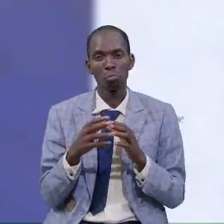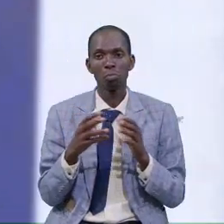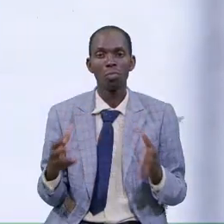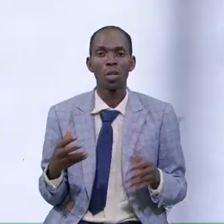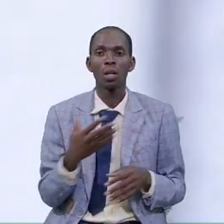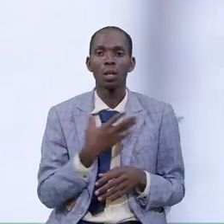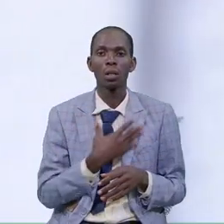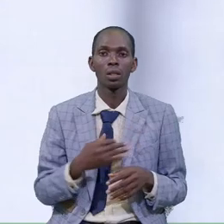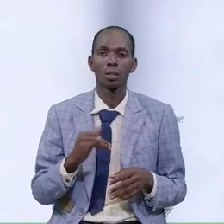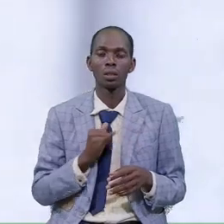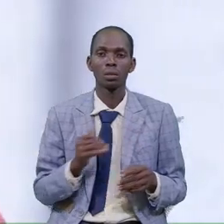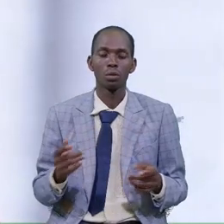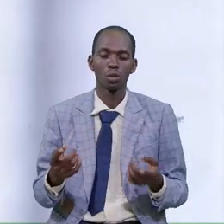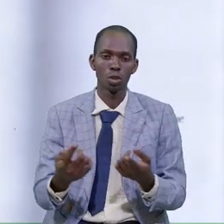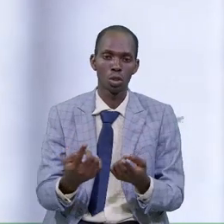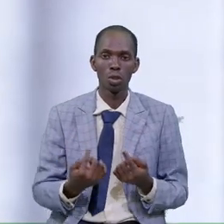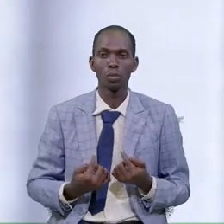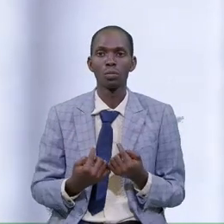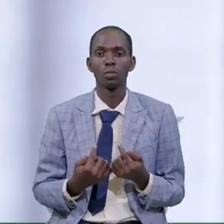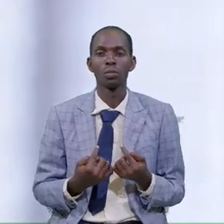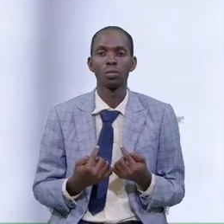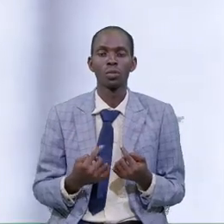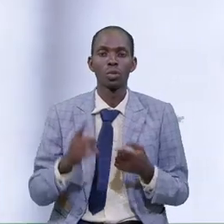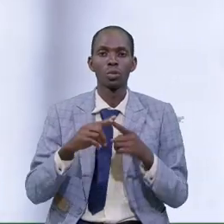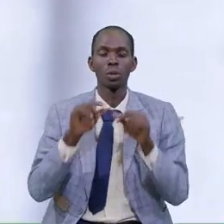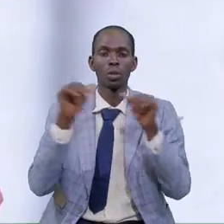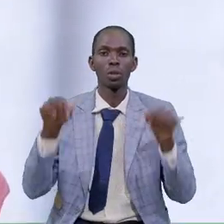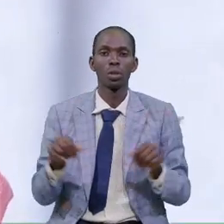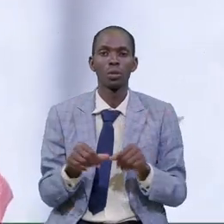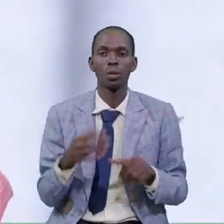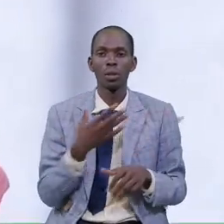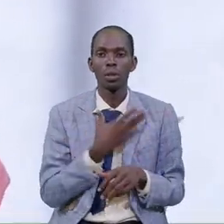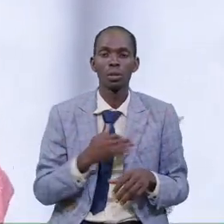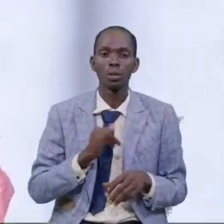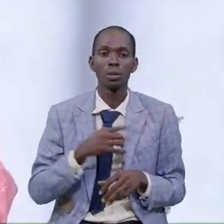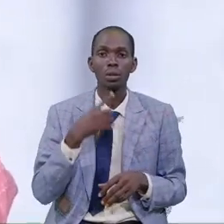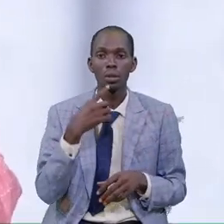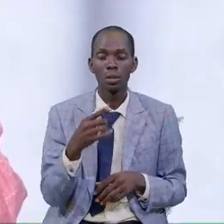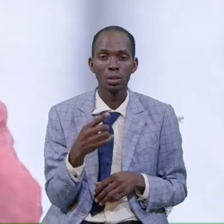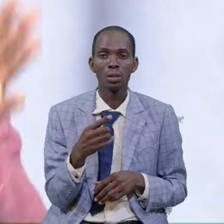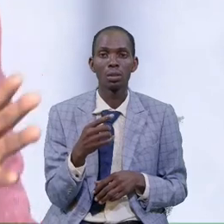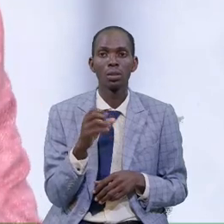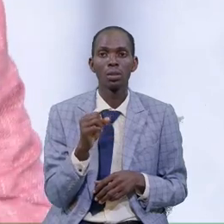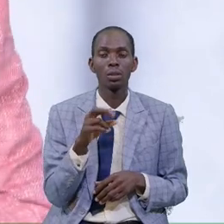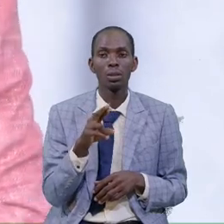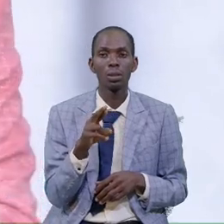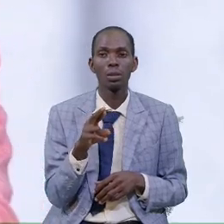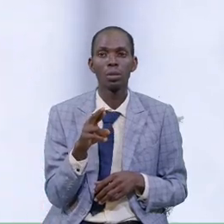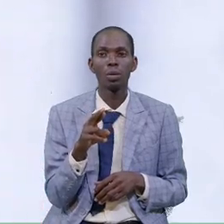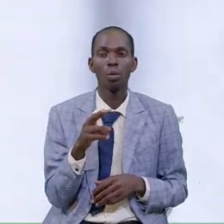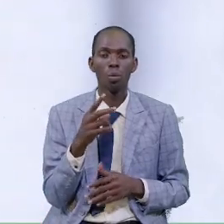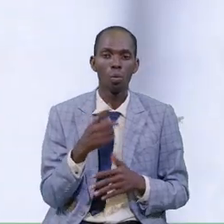suis venu vers devant le pupitre et j'ai dit, monsieur, qu'est-ce que vous